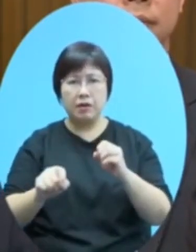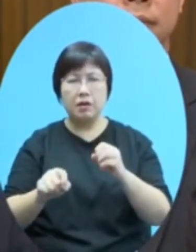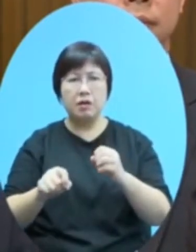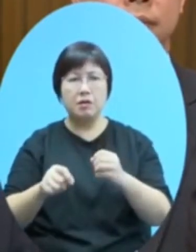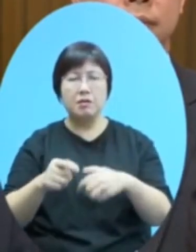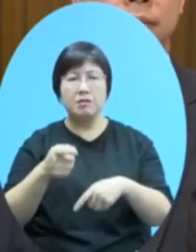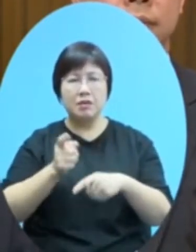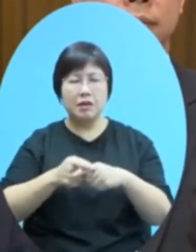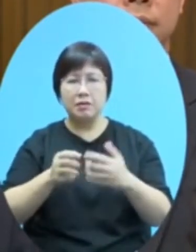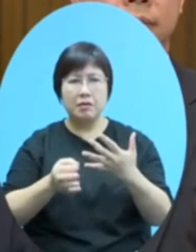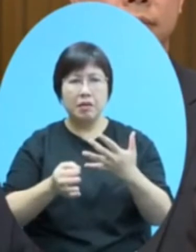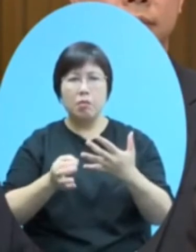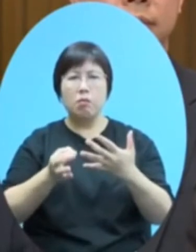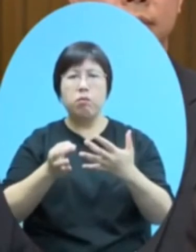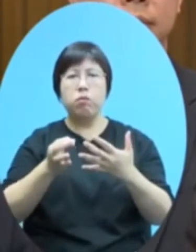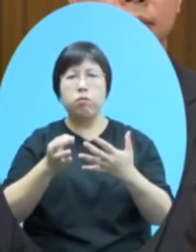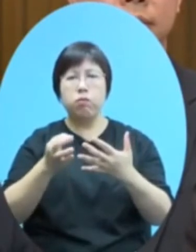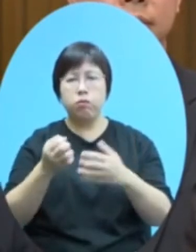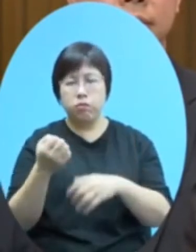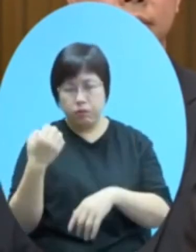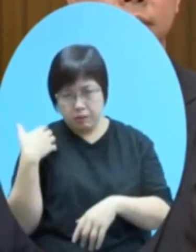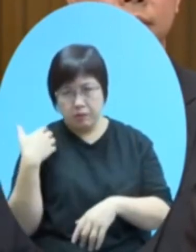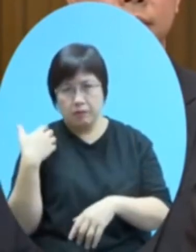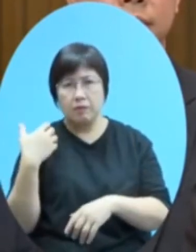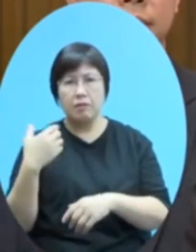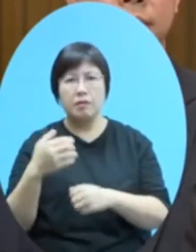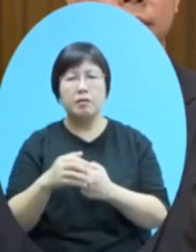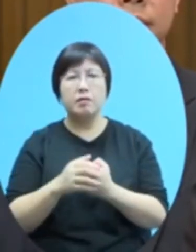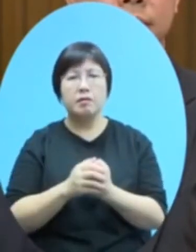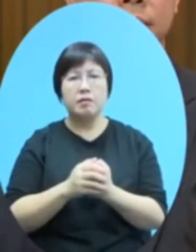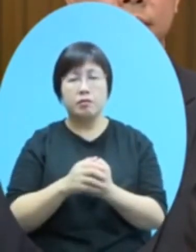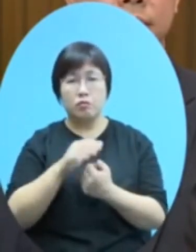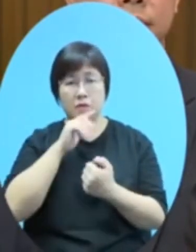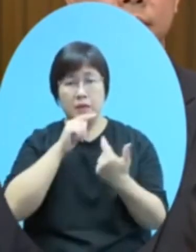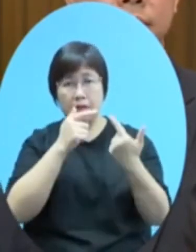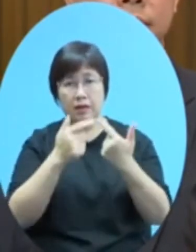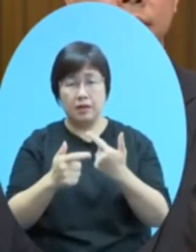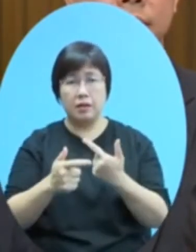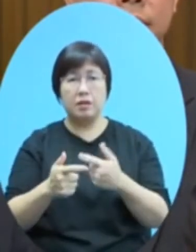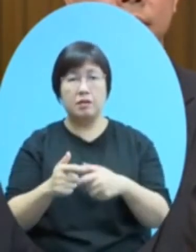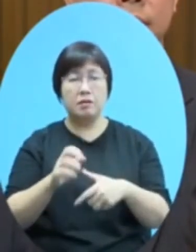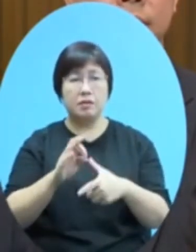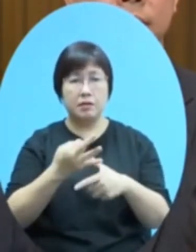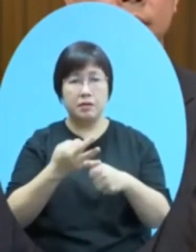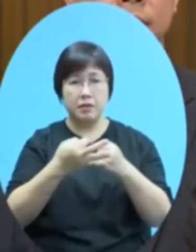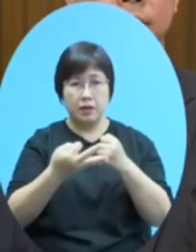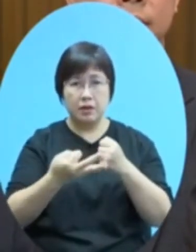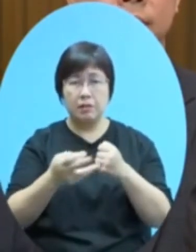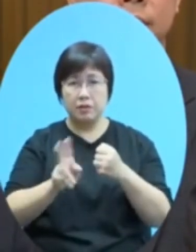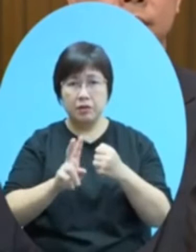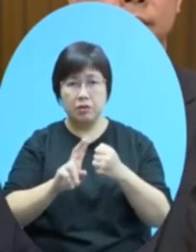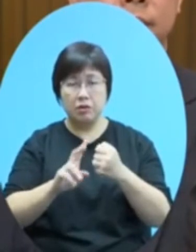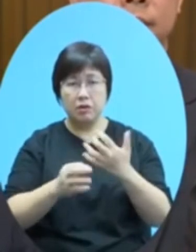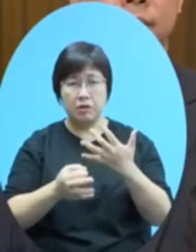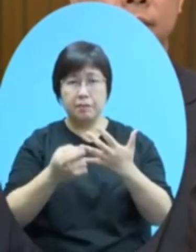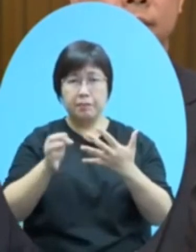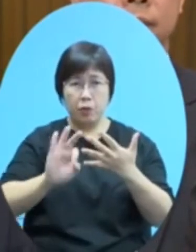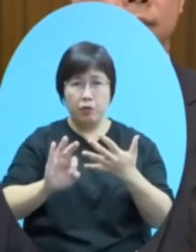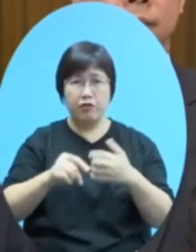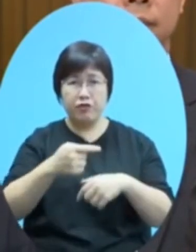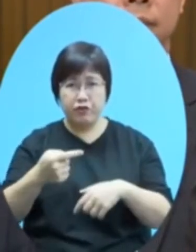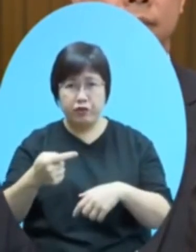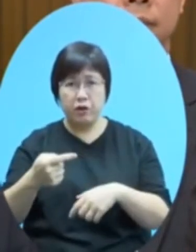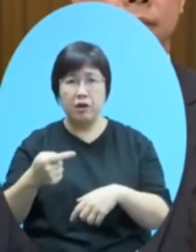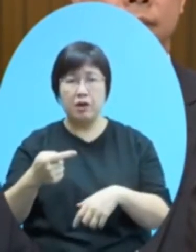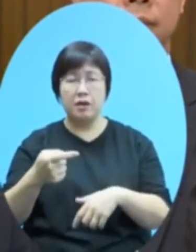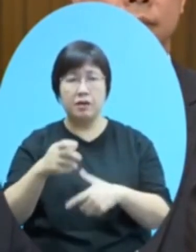了動力的了。如果接住落嚟第三季都出現負增長嘅話咧，按季